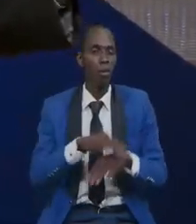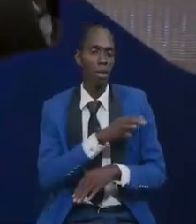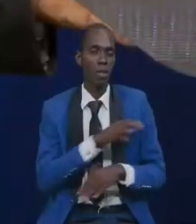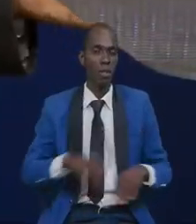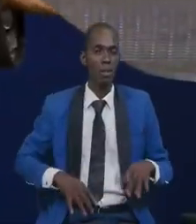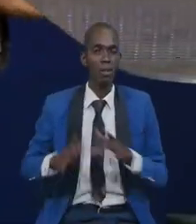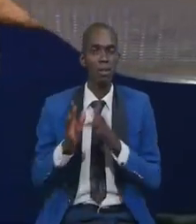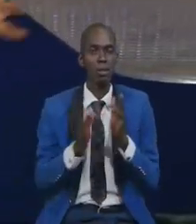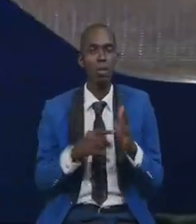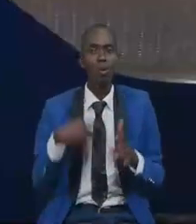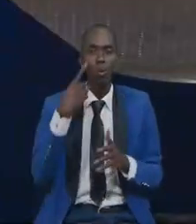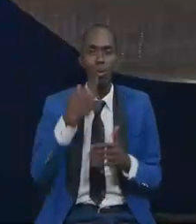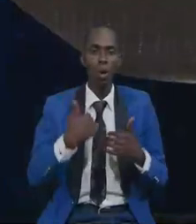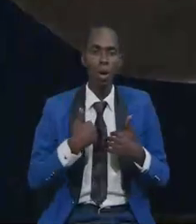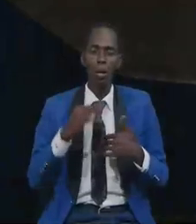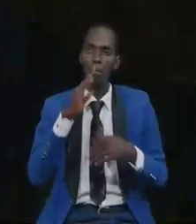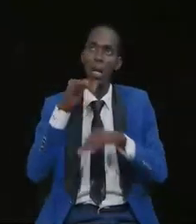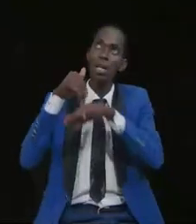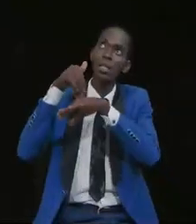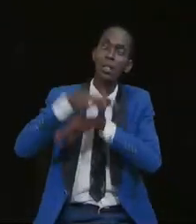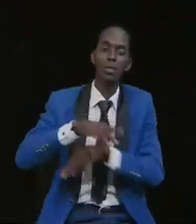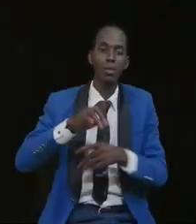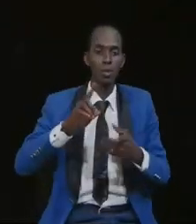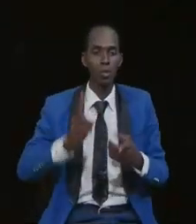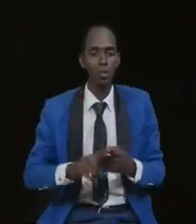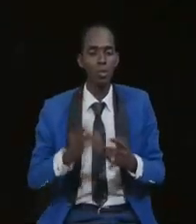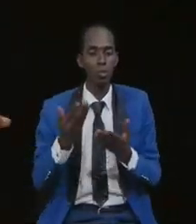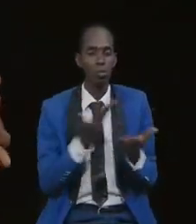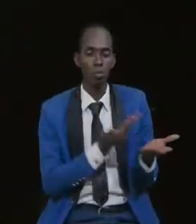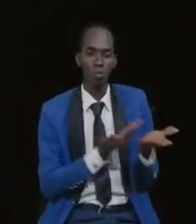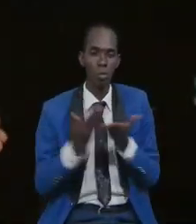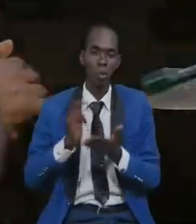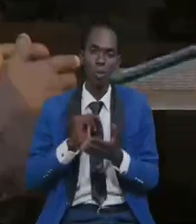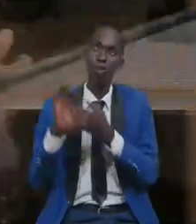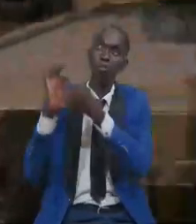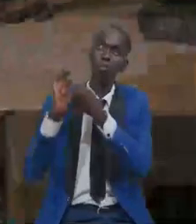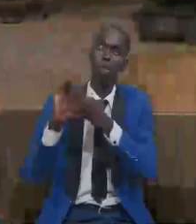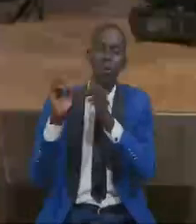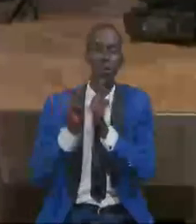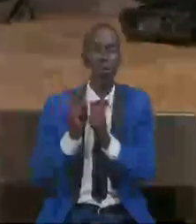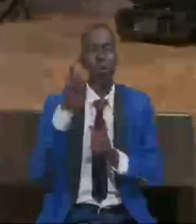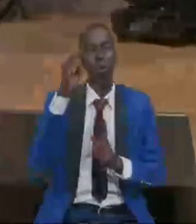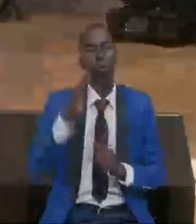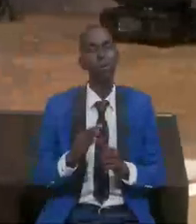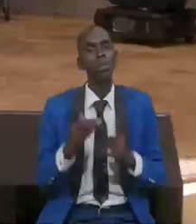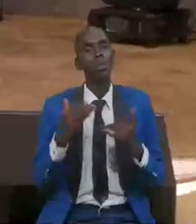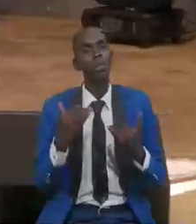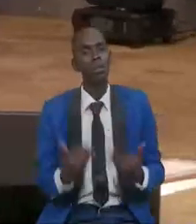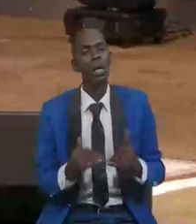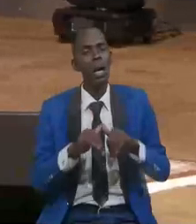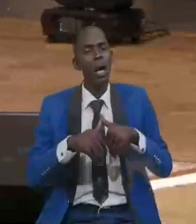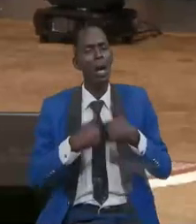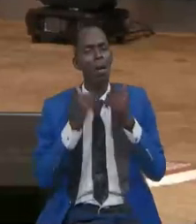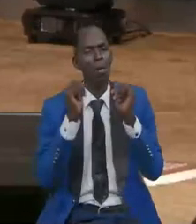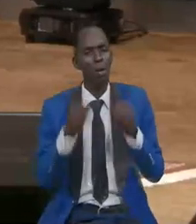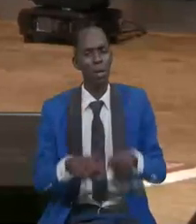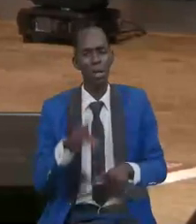versé ton sang pour, et qui a envoyé pour nous réconcilier avec Dieu. Et maintenant, comment Daniel pouvait-il lui